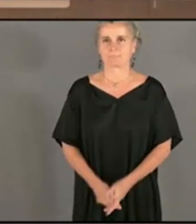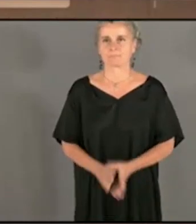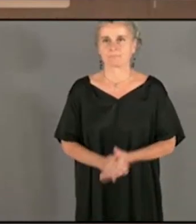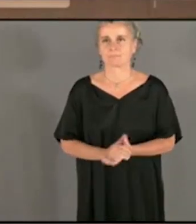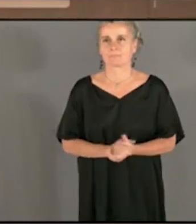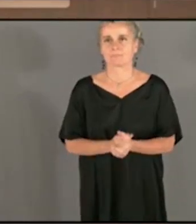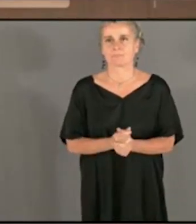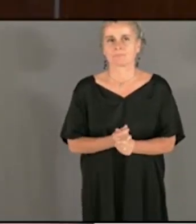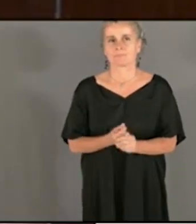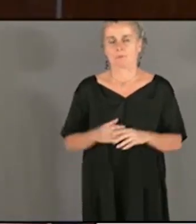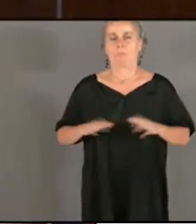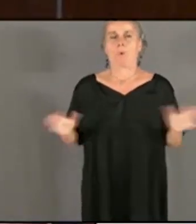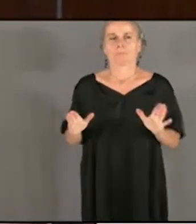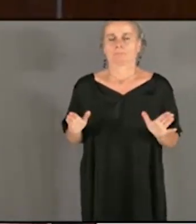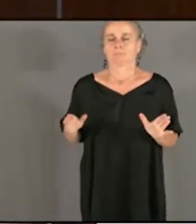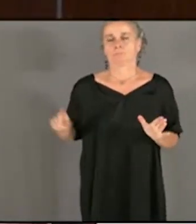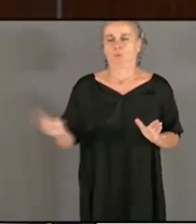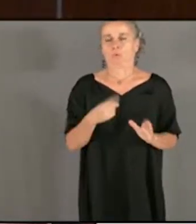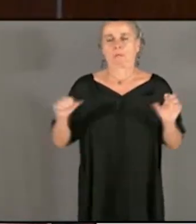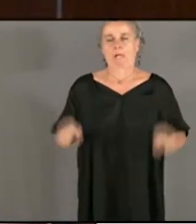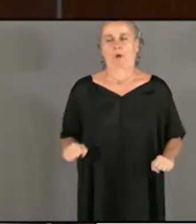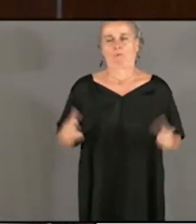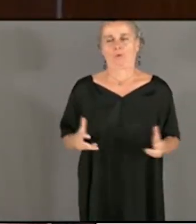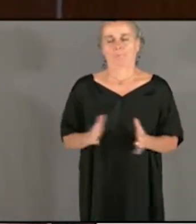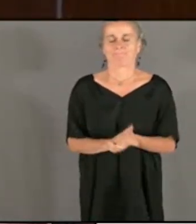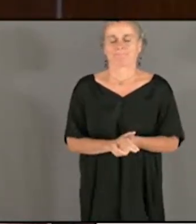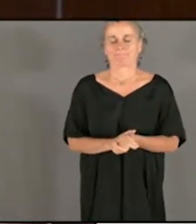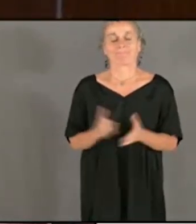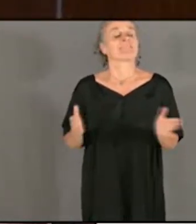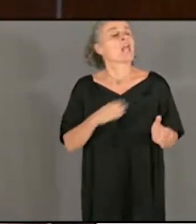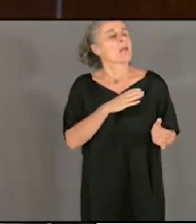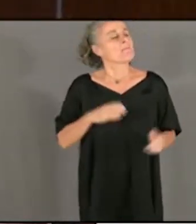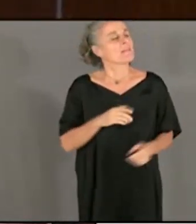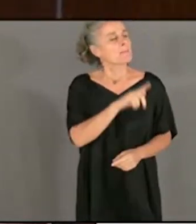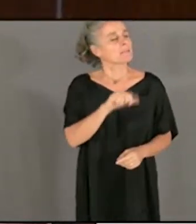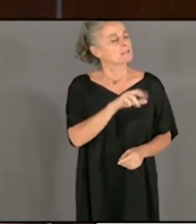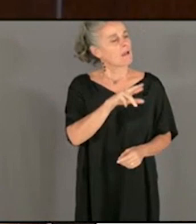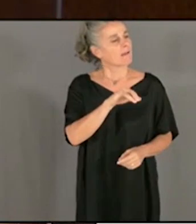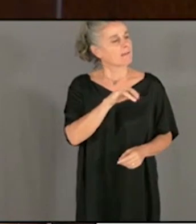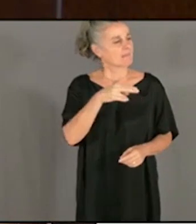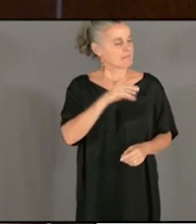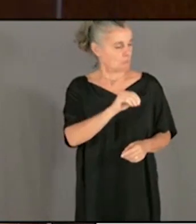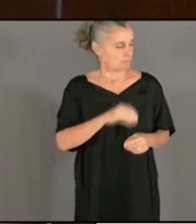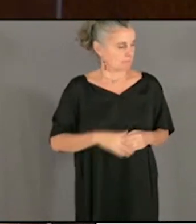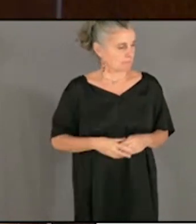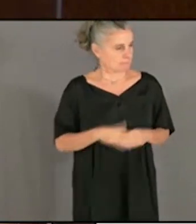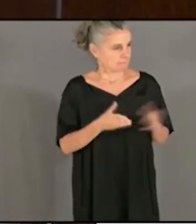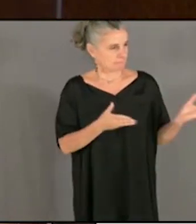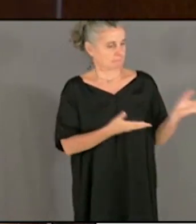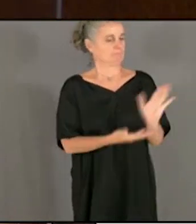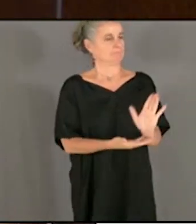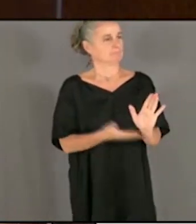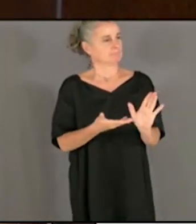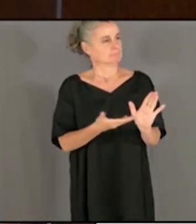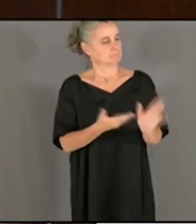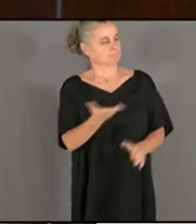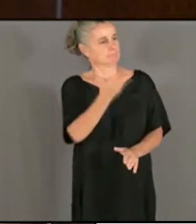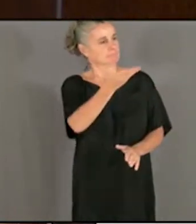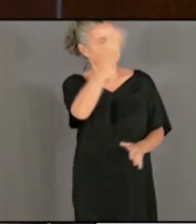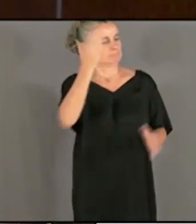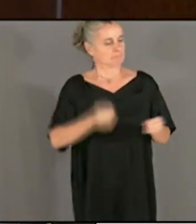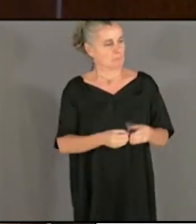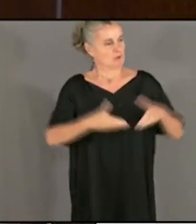Bon, on va mettre tout le monde d'accord. Madame Garrido, vous êtes à l'image un porte-parole zélé de